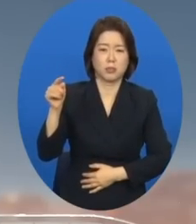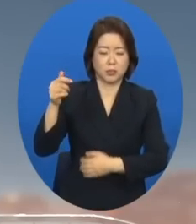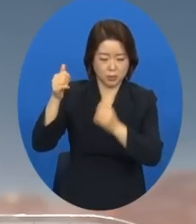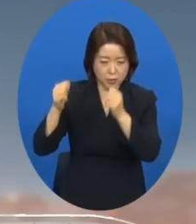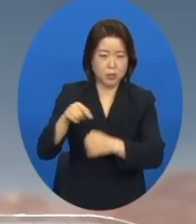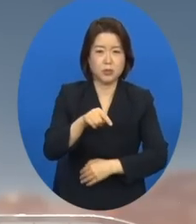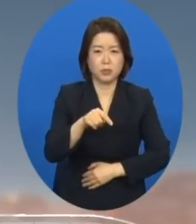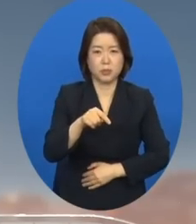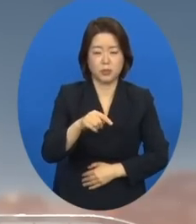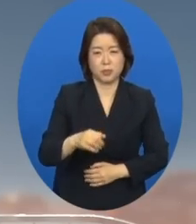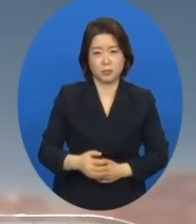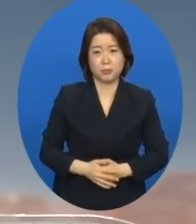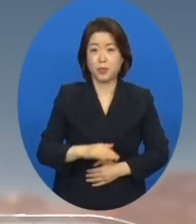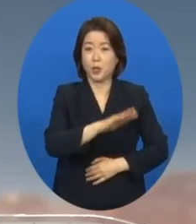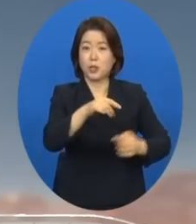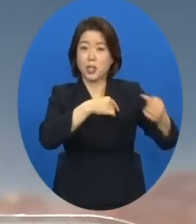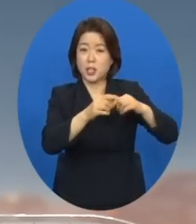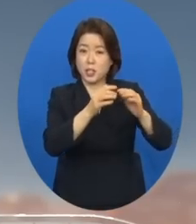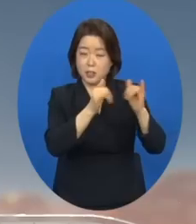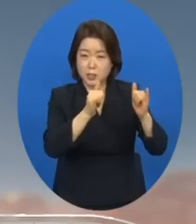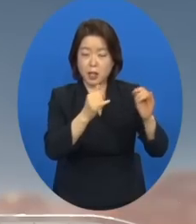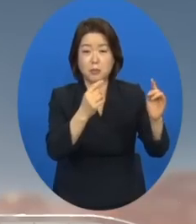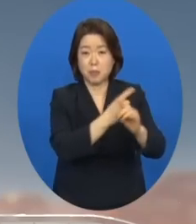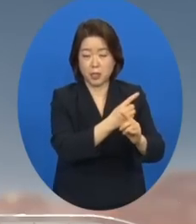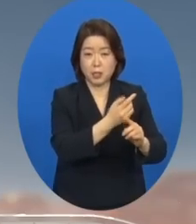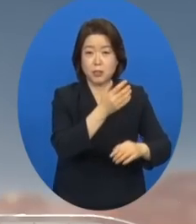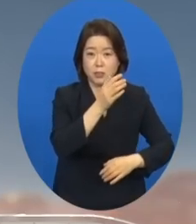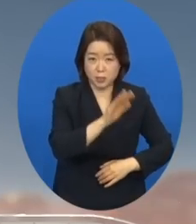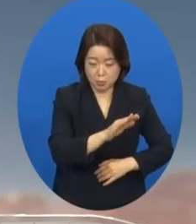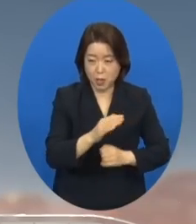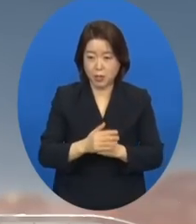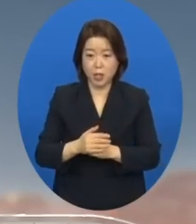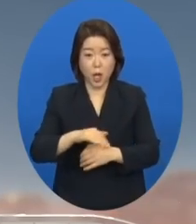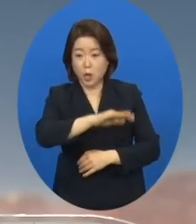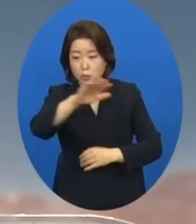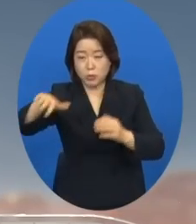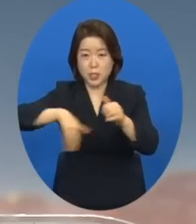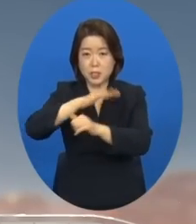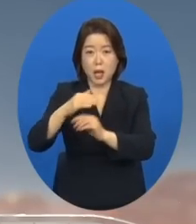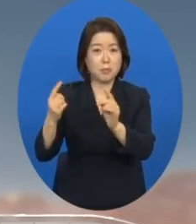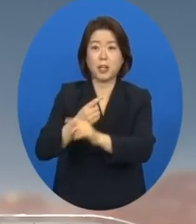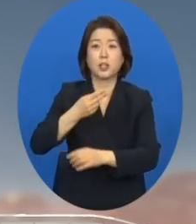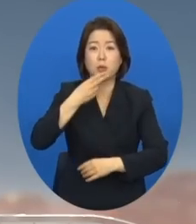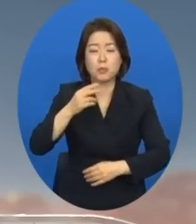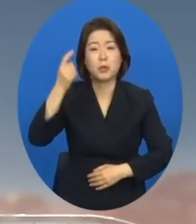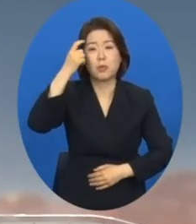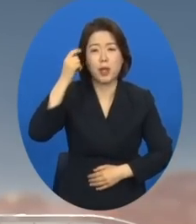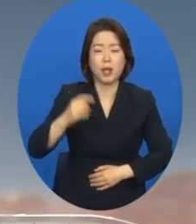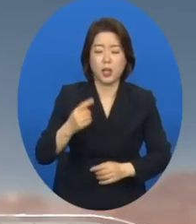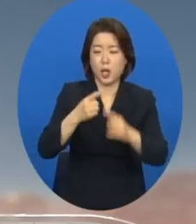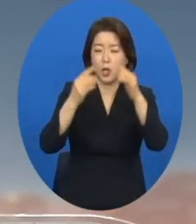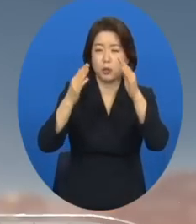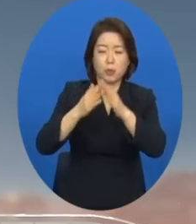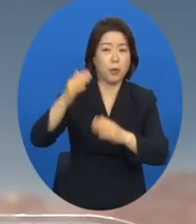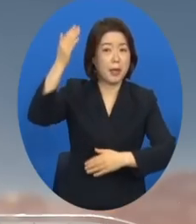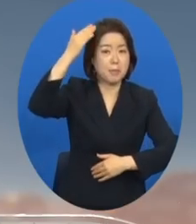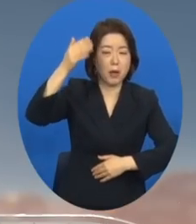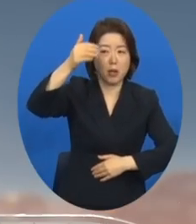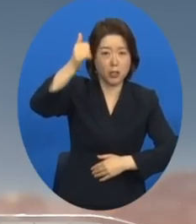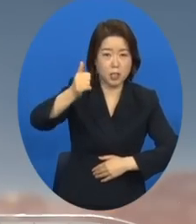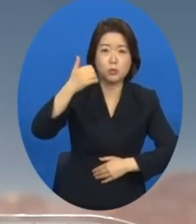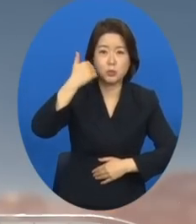우리의 리더십이 바뀌었습니다 그런데 사실 바뀐 것은 하나도 없어요 왜 그럴까요 교회의 머리는 예수님이시기 때문에